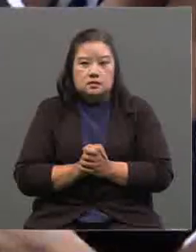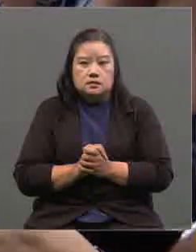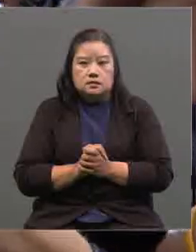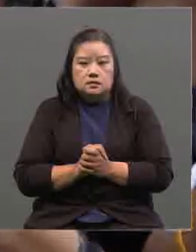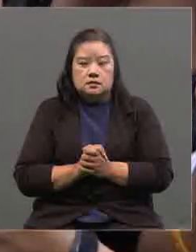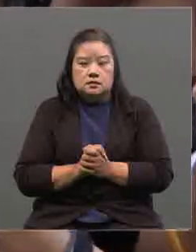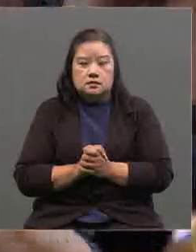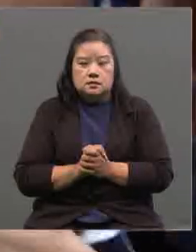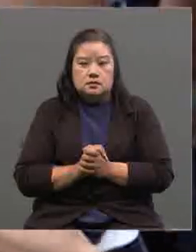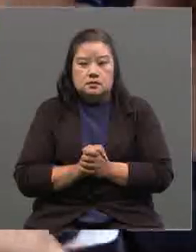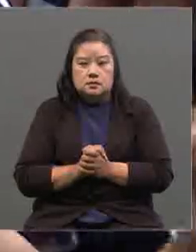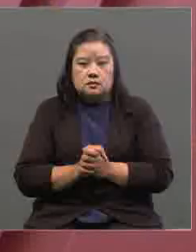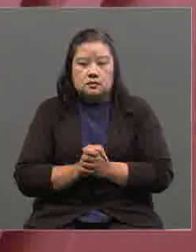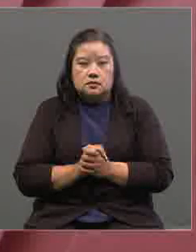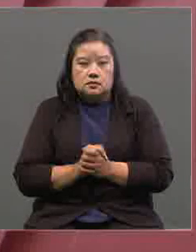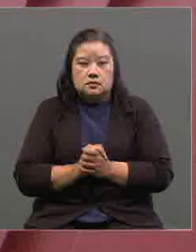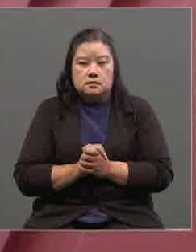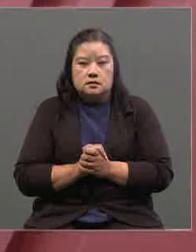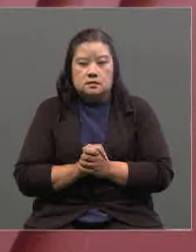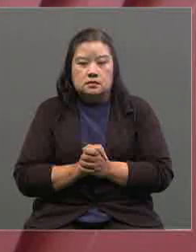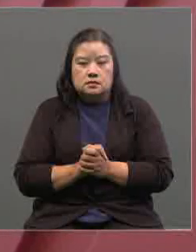งก็ต้องแถลงครับผมคิดว่านะครับ